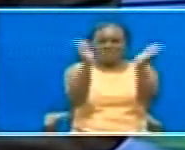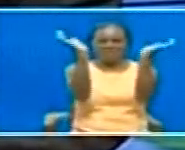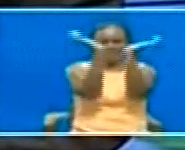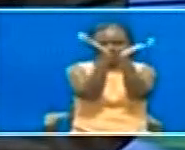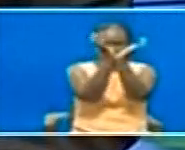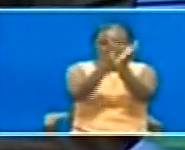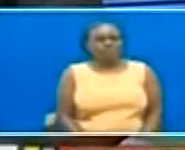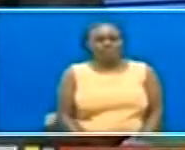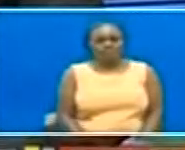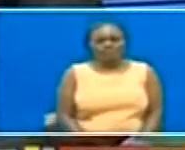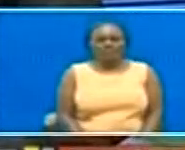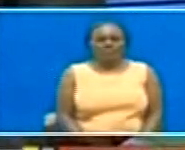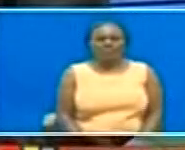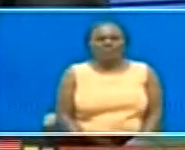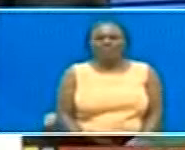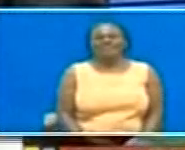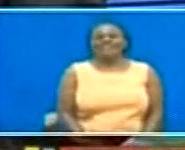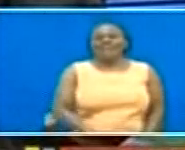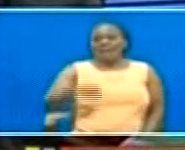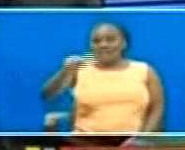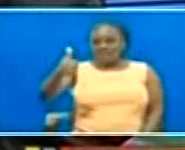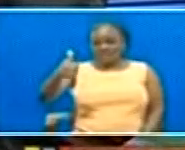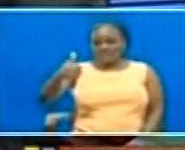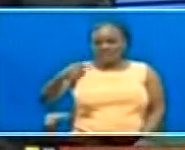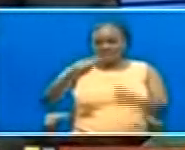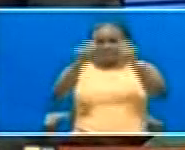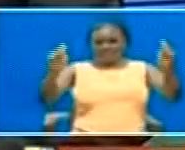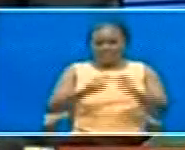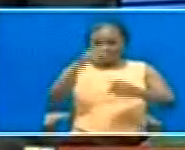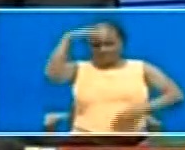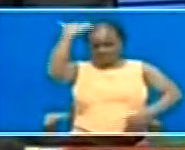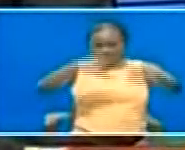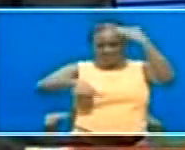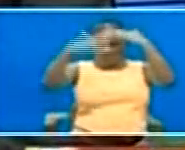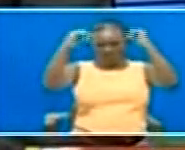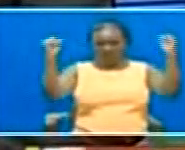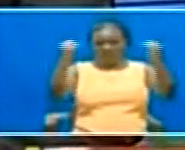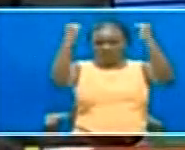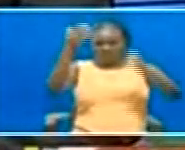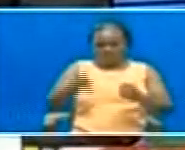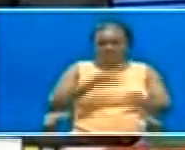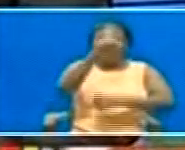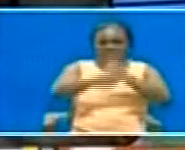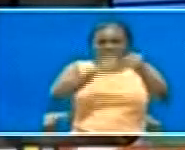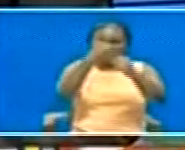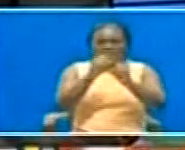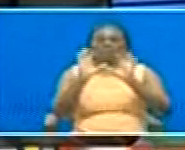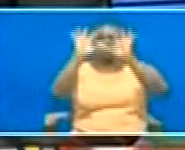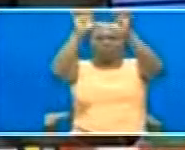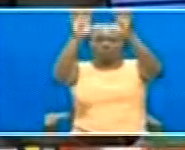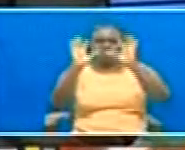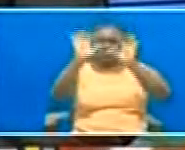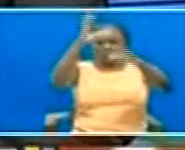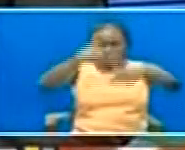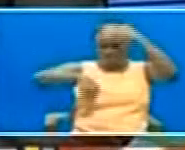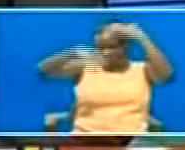Juma. Na mkungineko ni kwamba timu ya Strathmore Blades ndio mabingwa wa mwaka huu wa ligi ya mpira wa vikapu vya vyuo